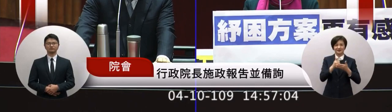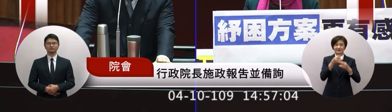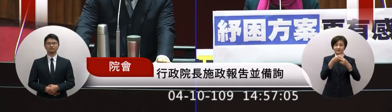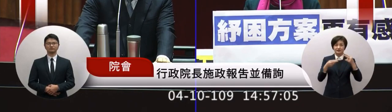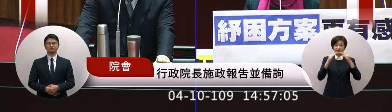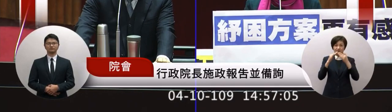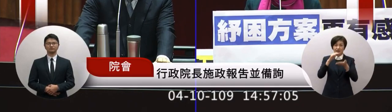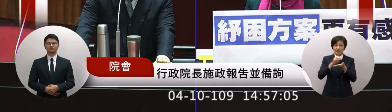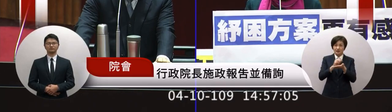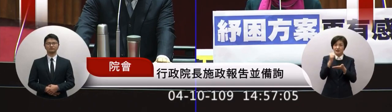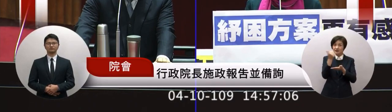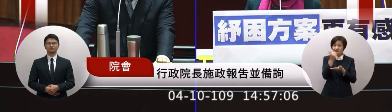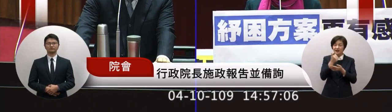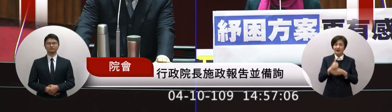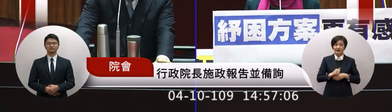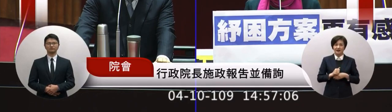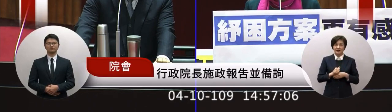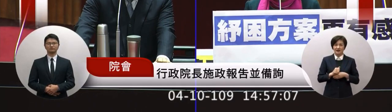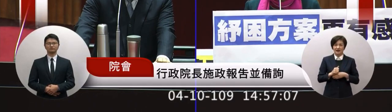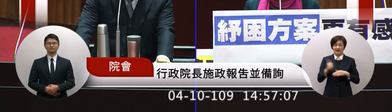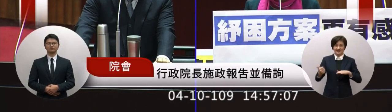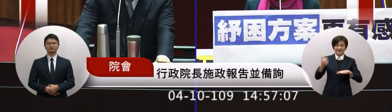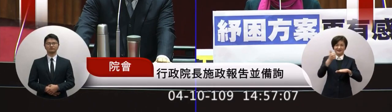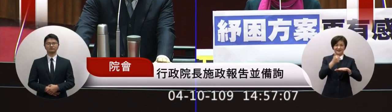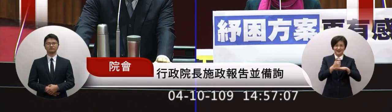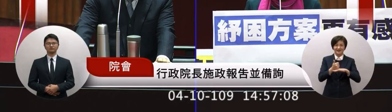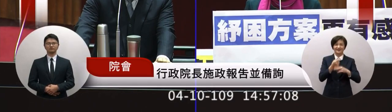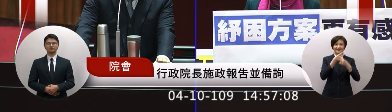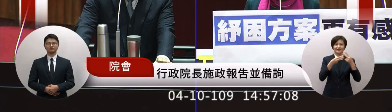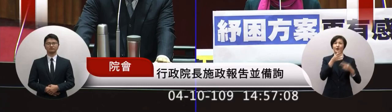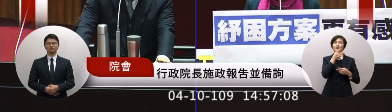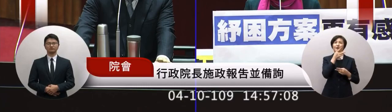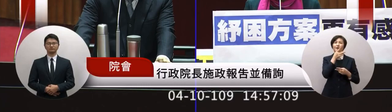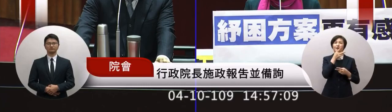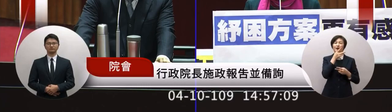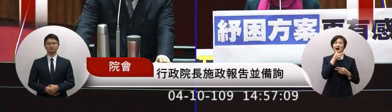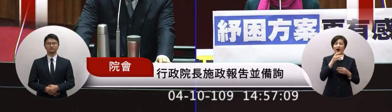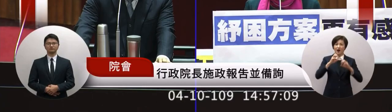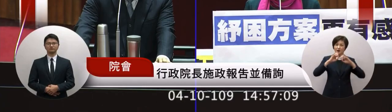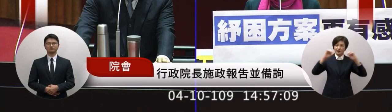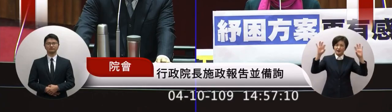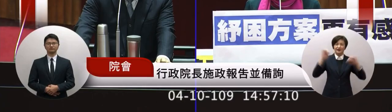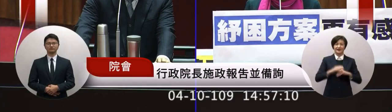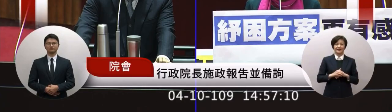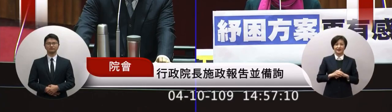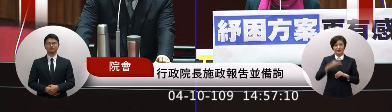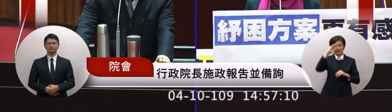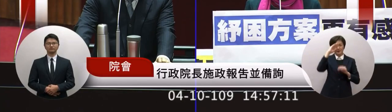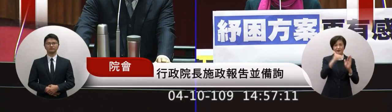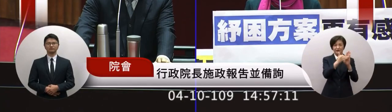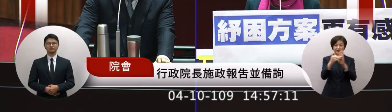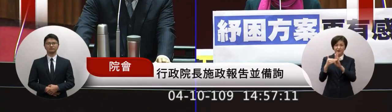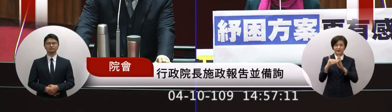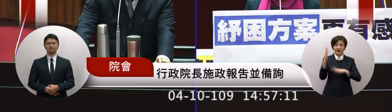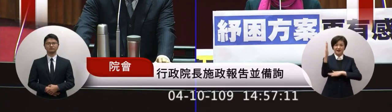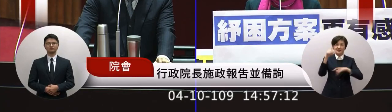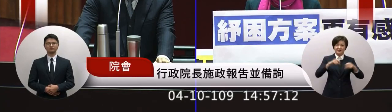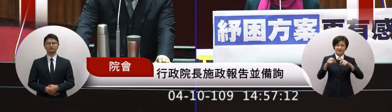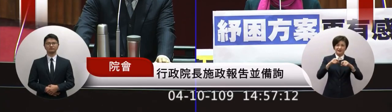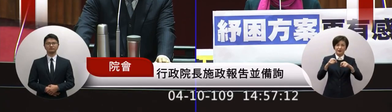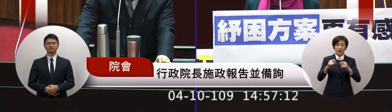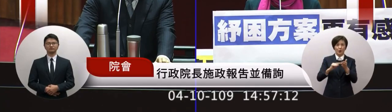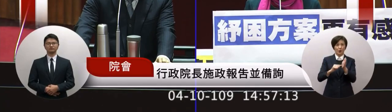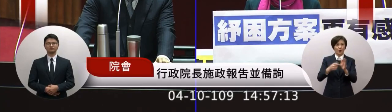啊，用流利的客语说明。我们防疫的措施成为我们一大亮